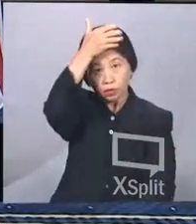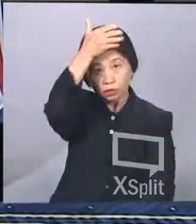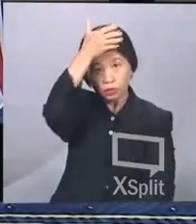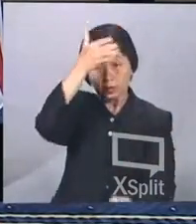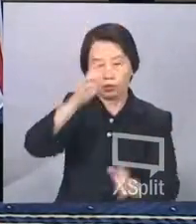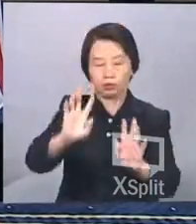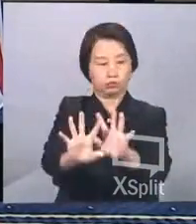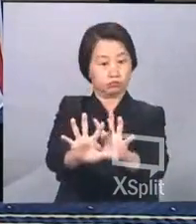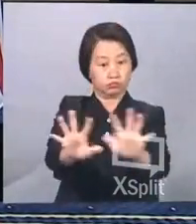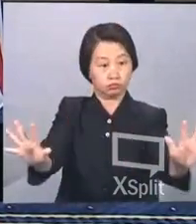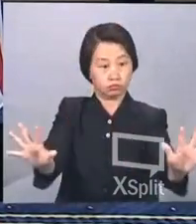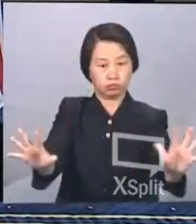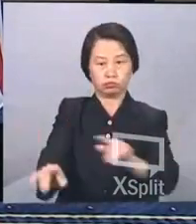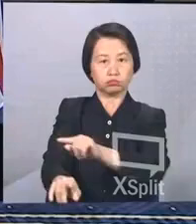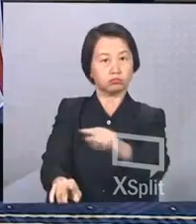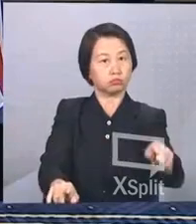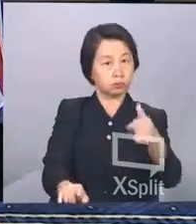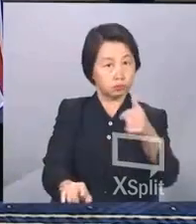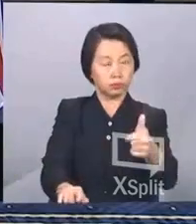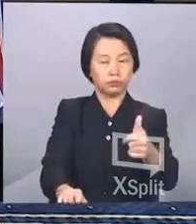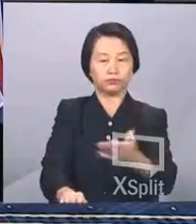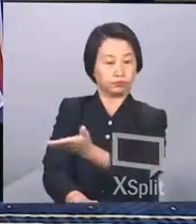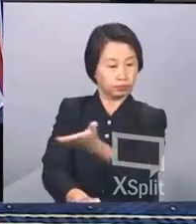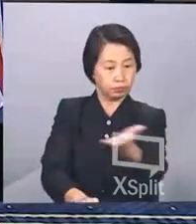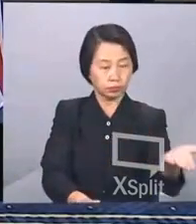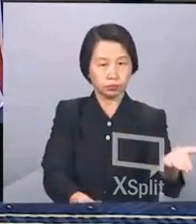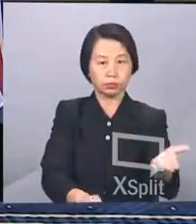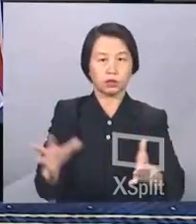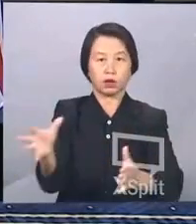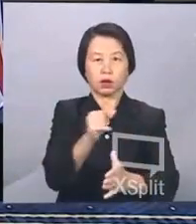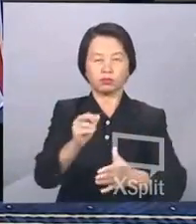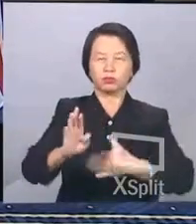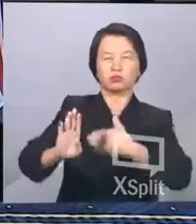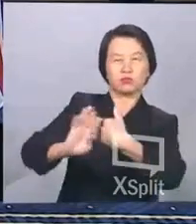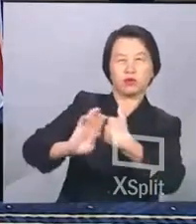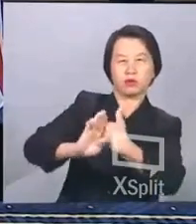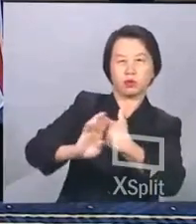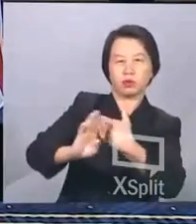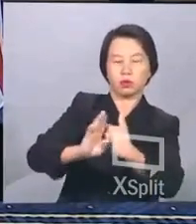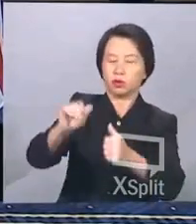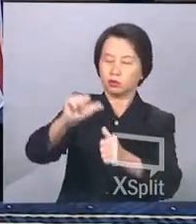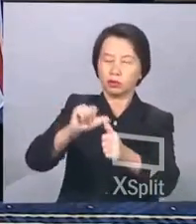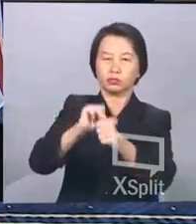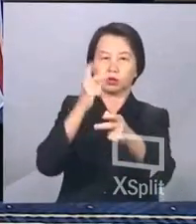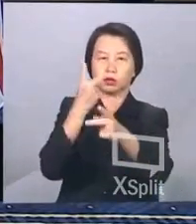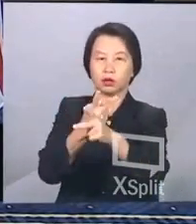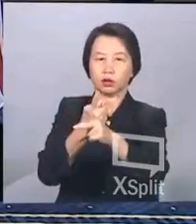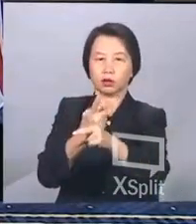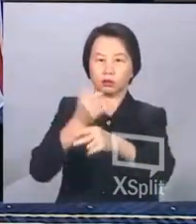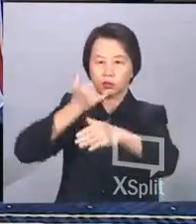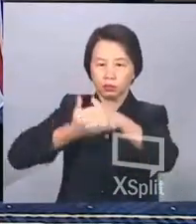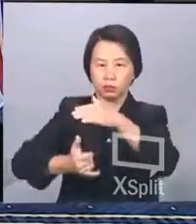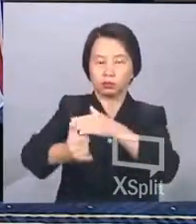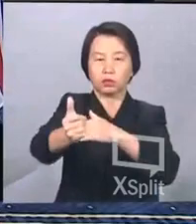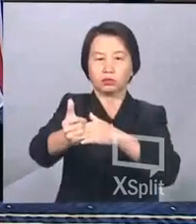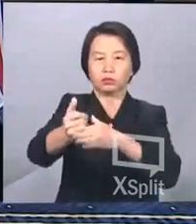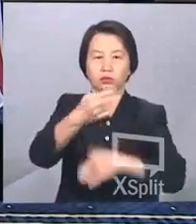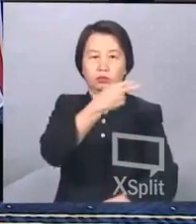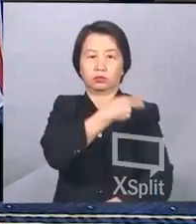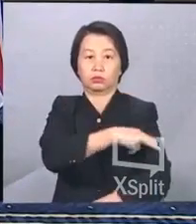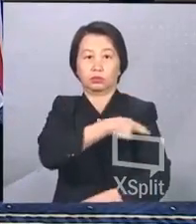berada di barisan hadapan anda mengambil risiko setiap kali melangkah masuk ke